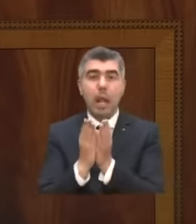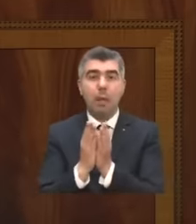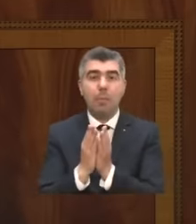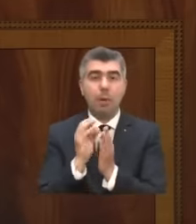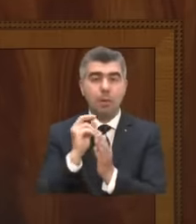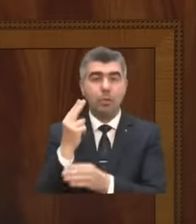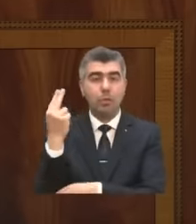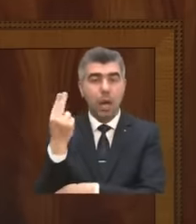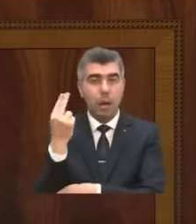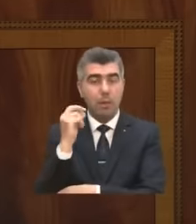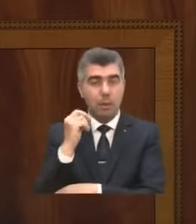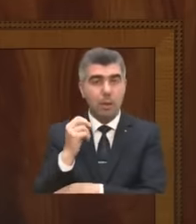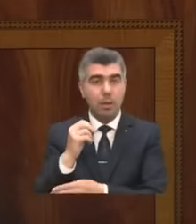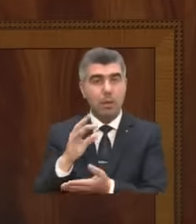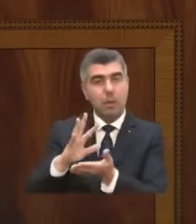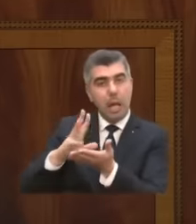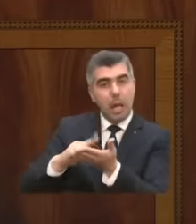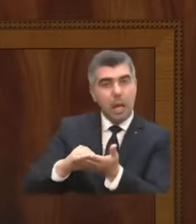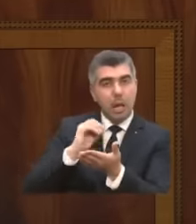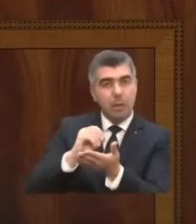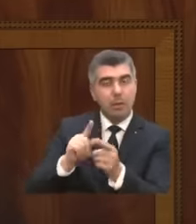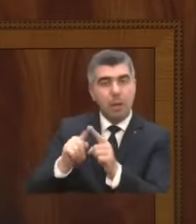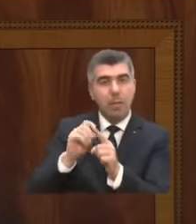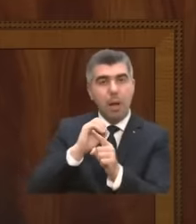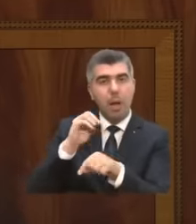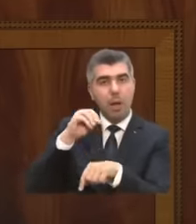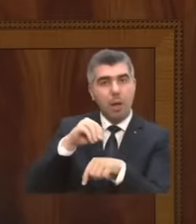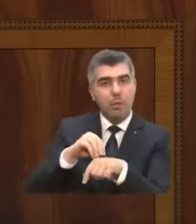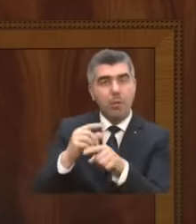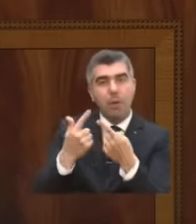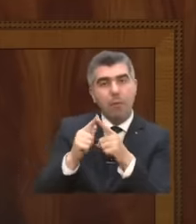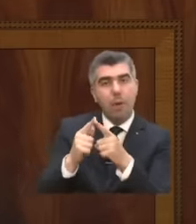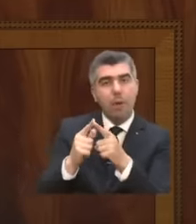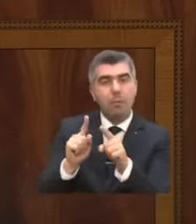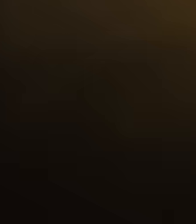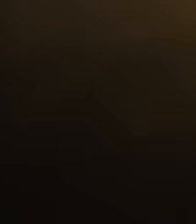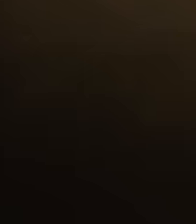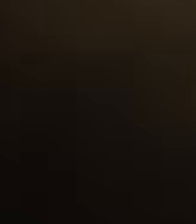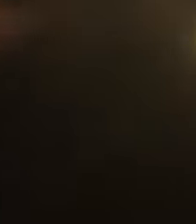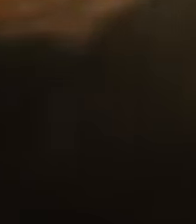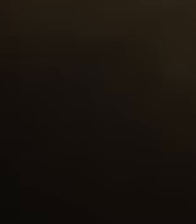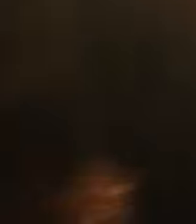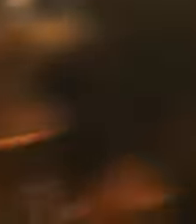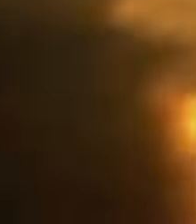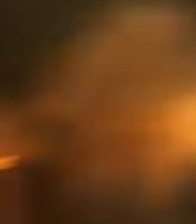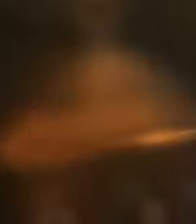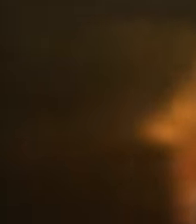ذكية اسمها رعاية تفتح للمواطن باب الصيدلية بالمجان. ومتعاقد ينتظر الإدماج.